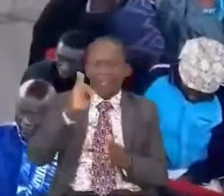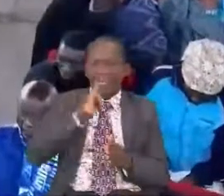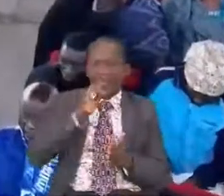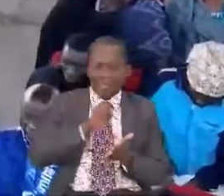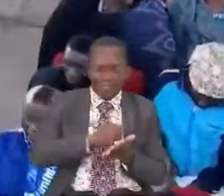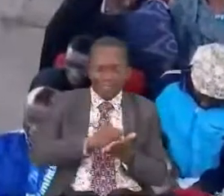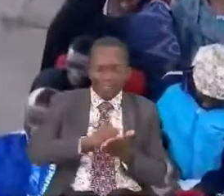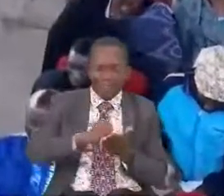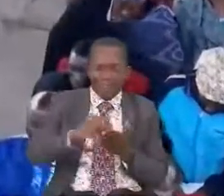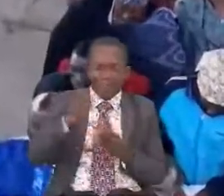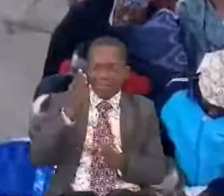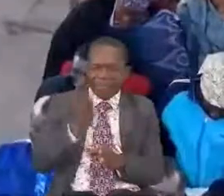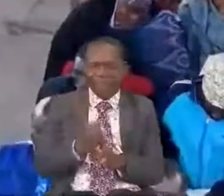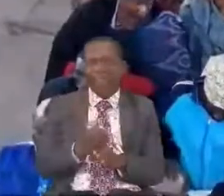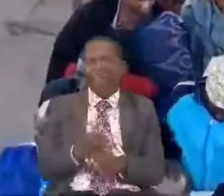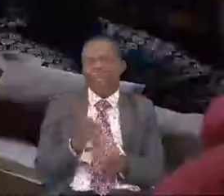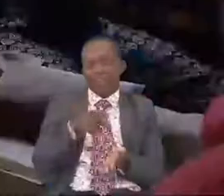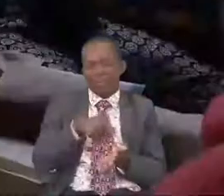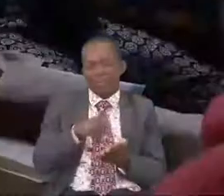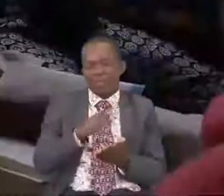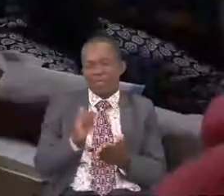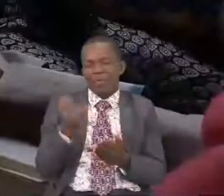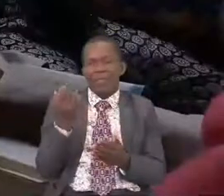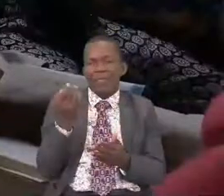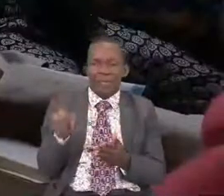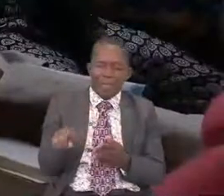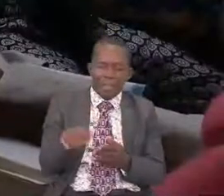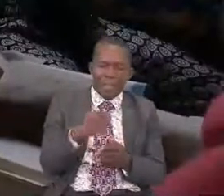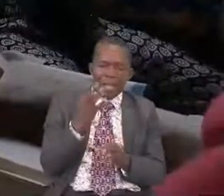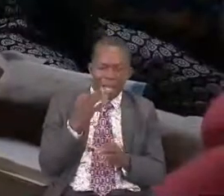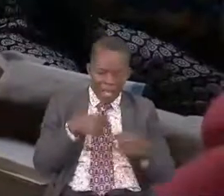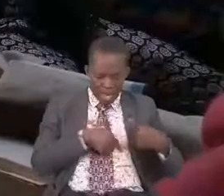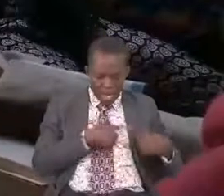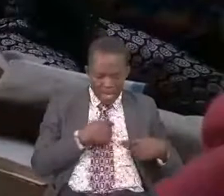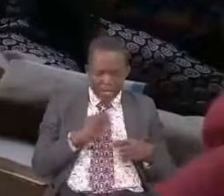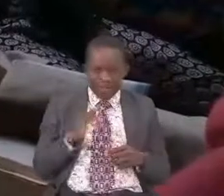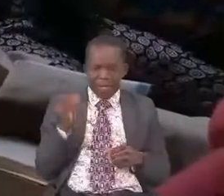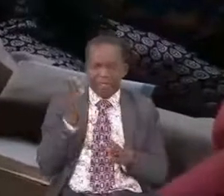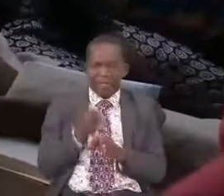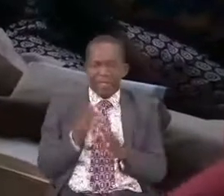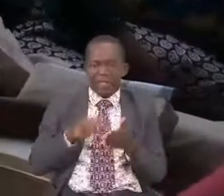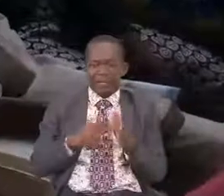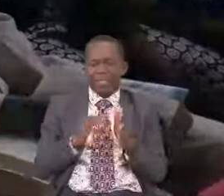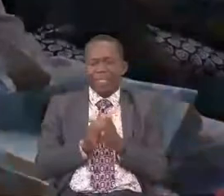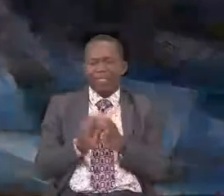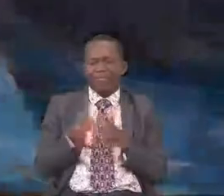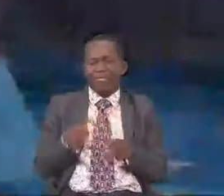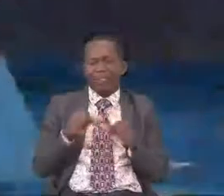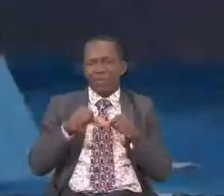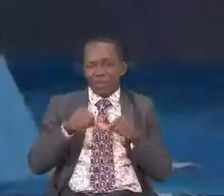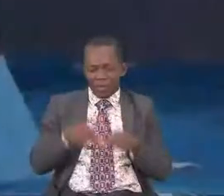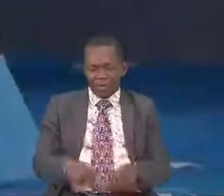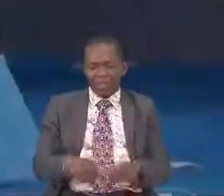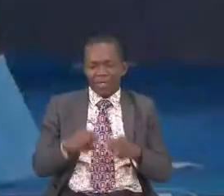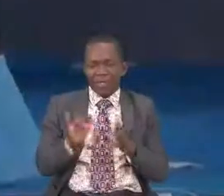foi. Tu dois avancer. Ce n'est pas seulement la même chose que tu as dit hier, la même victoire que tu as eue